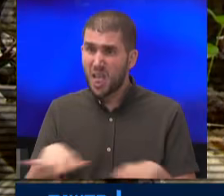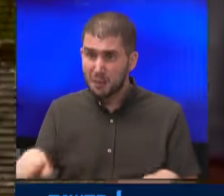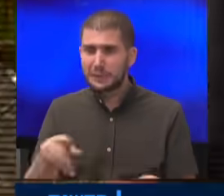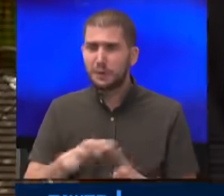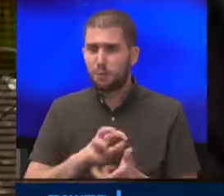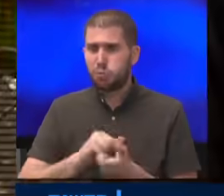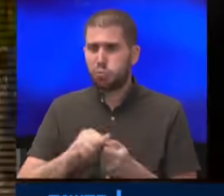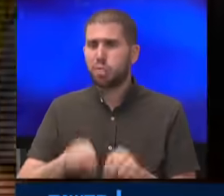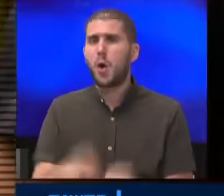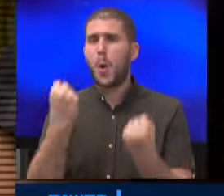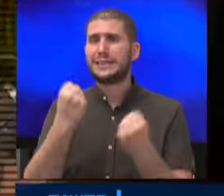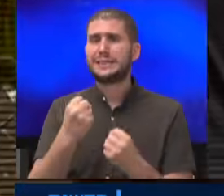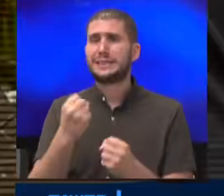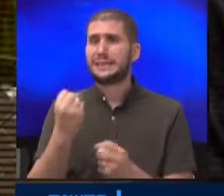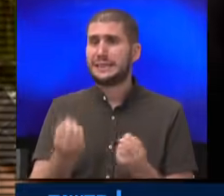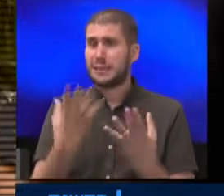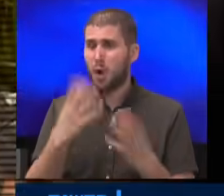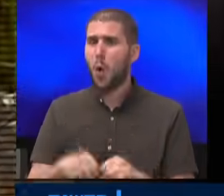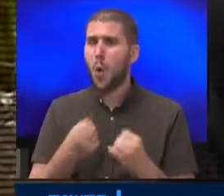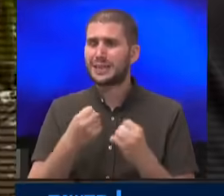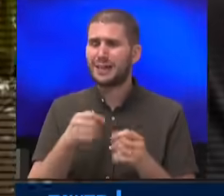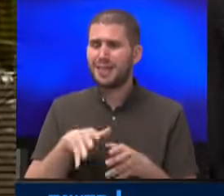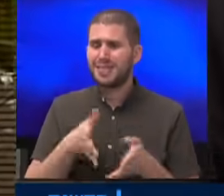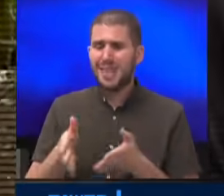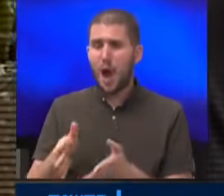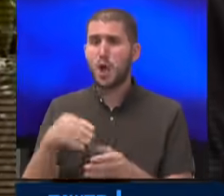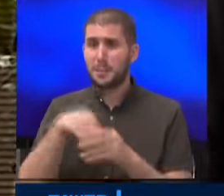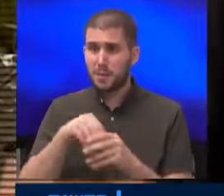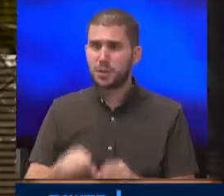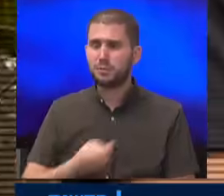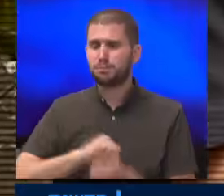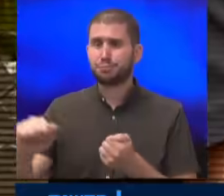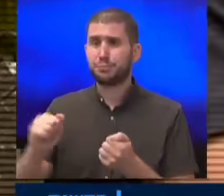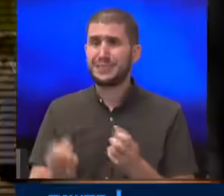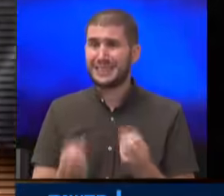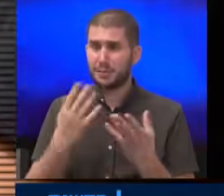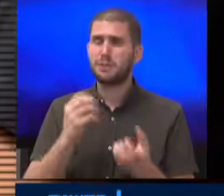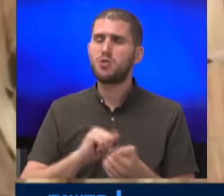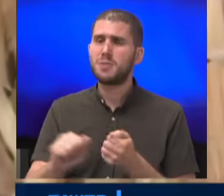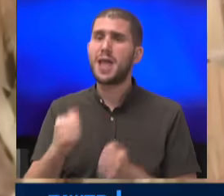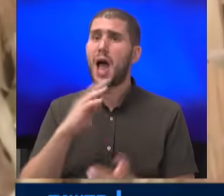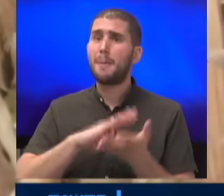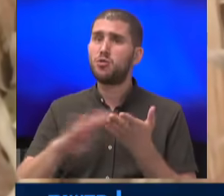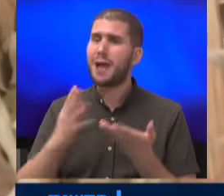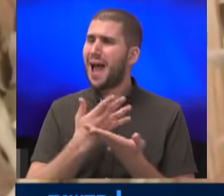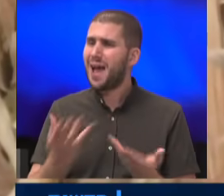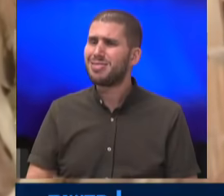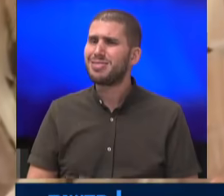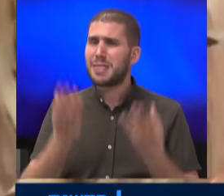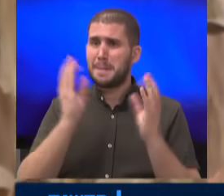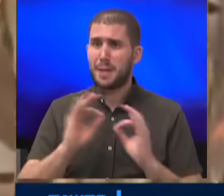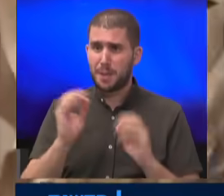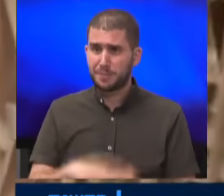מבפנים, הורס לו את התעלות הפנימיות, משמיד את הצמח, משמיד את המיטה, 4 חודשים. אין מטע. על פי ארגון